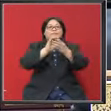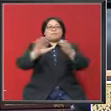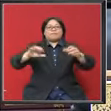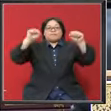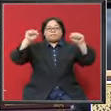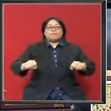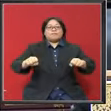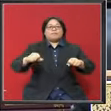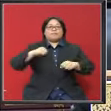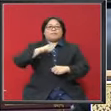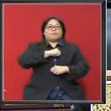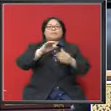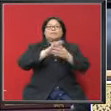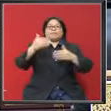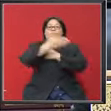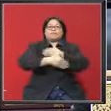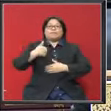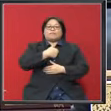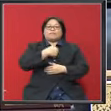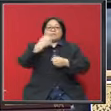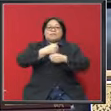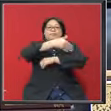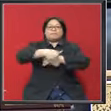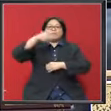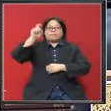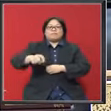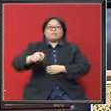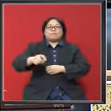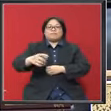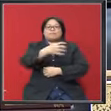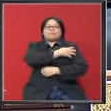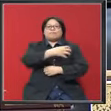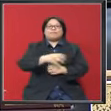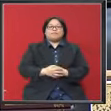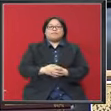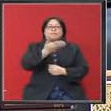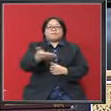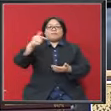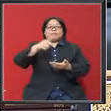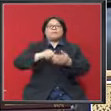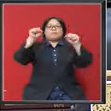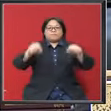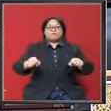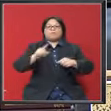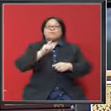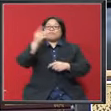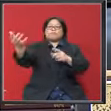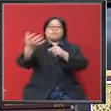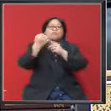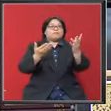dan keupayaan anggota pasukan Kecamatan yang bertugas padang juga harus diperkosa tekan negara ini dapat